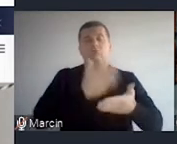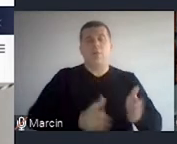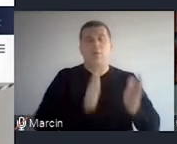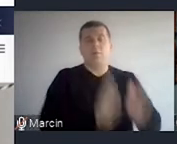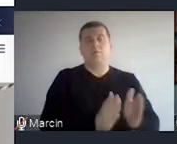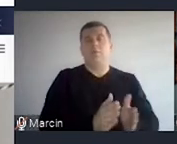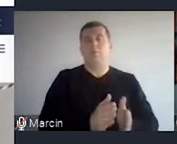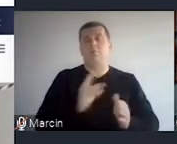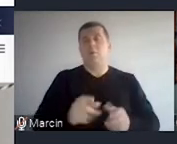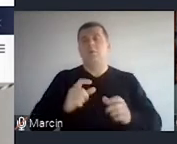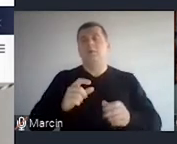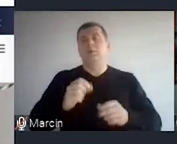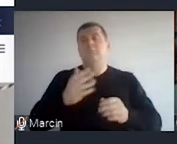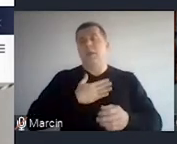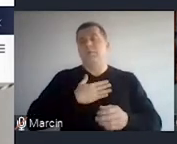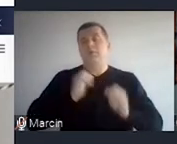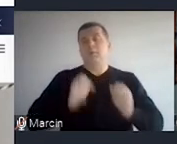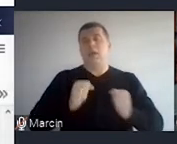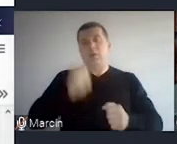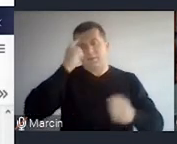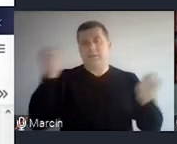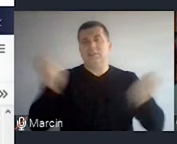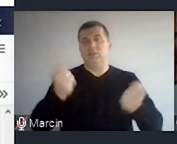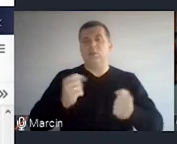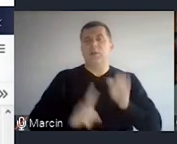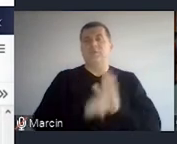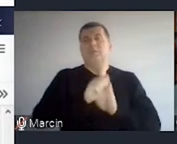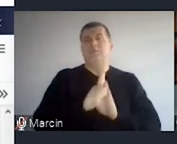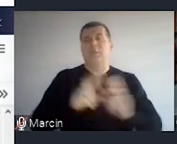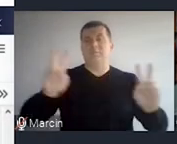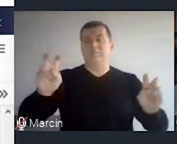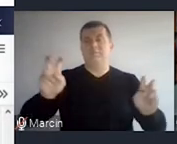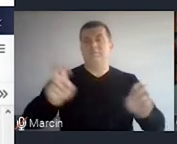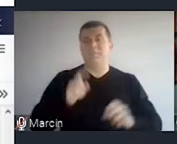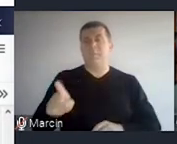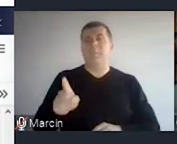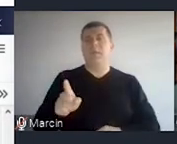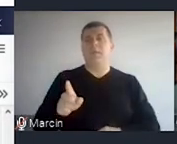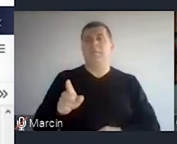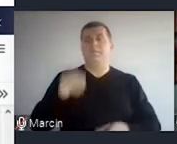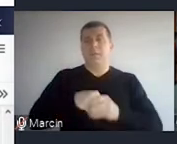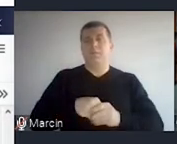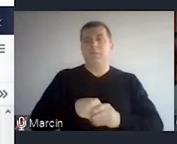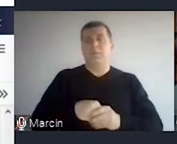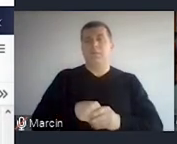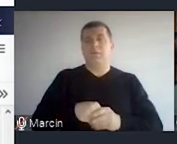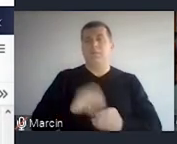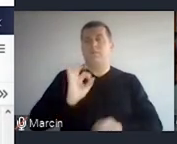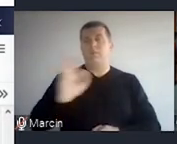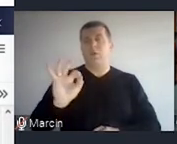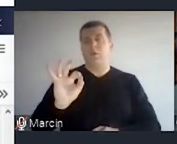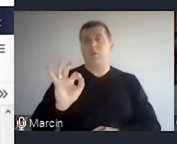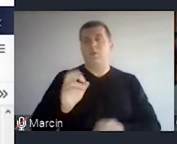tym wypadku mówimy o działaniu siły wyższej, tak zwanej. Siły wyższej, która w ramach